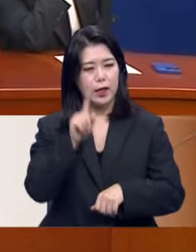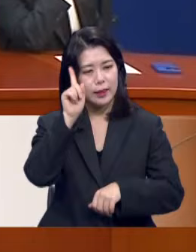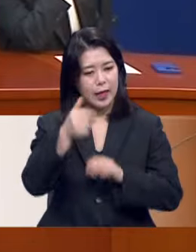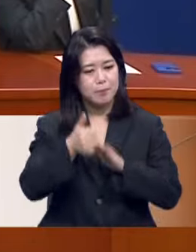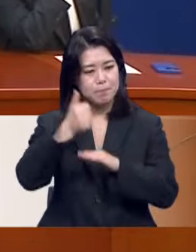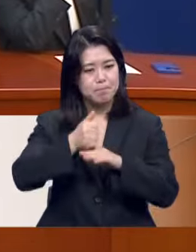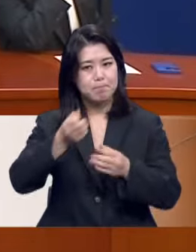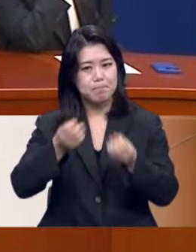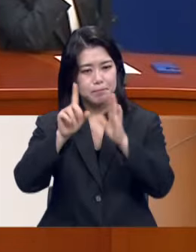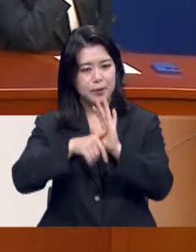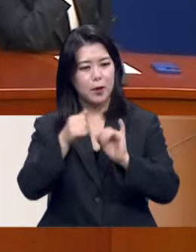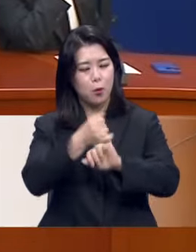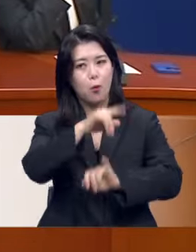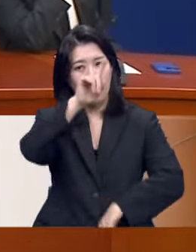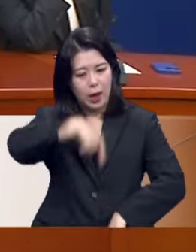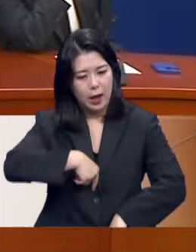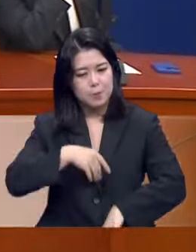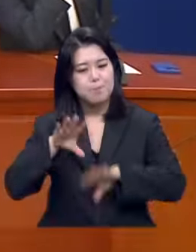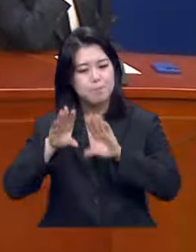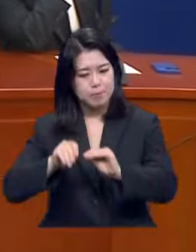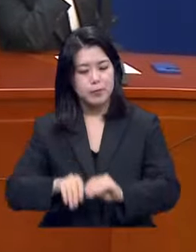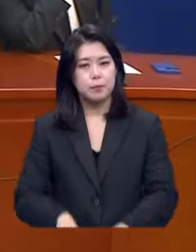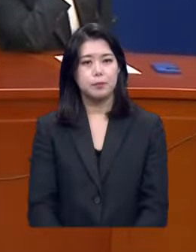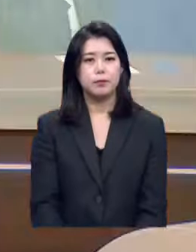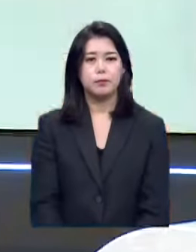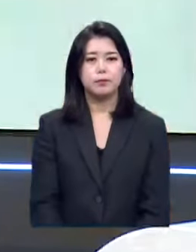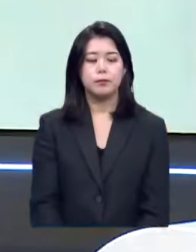보십시오 이내가 제나 끄는